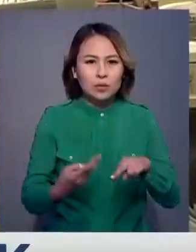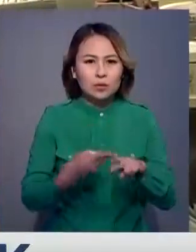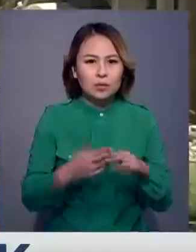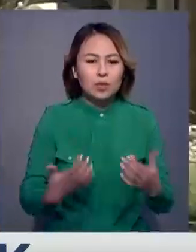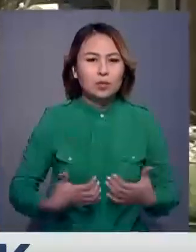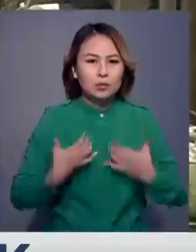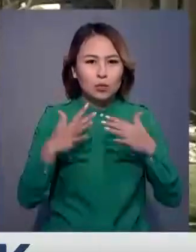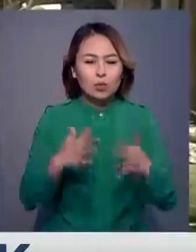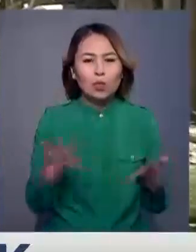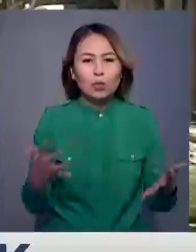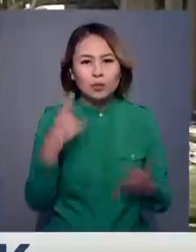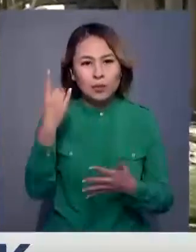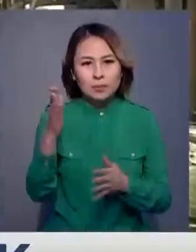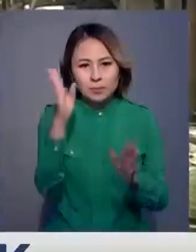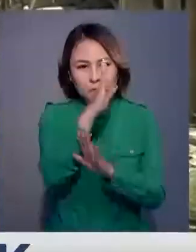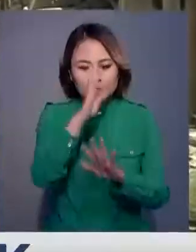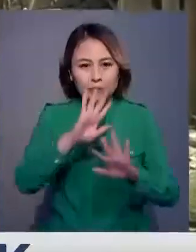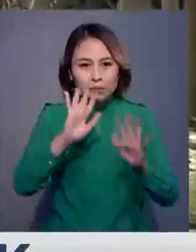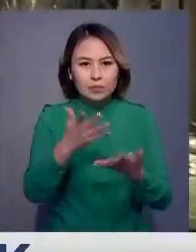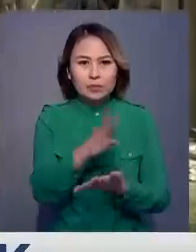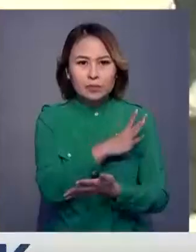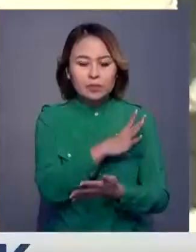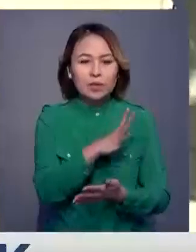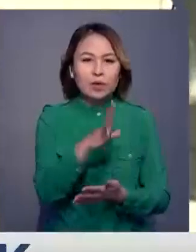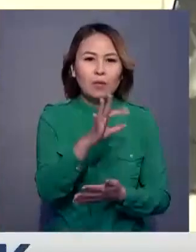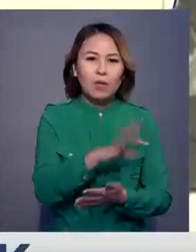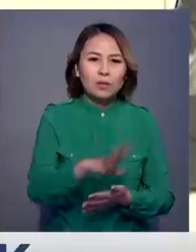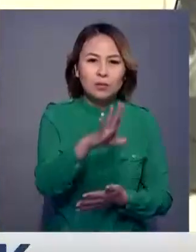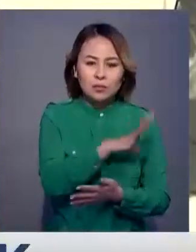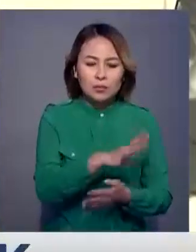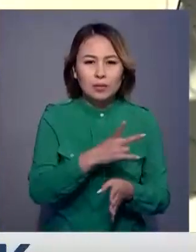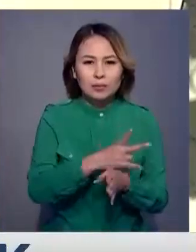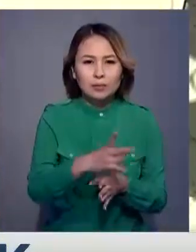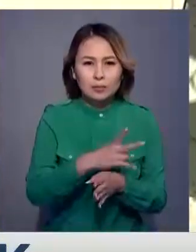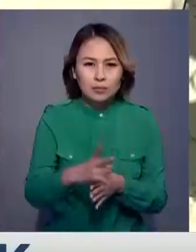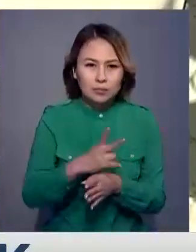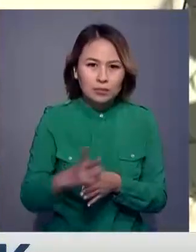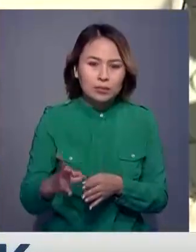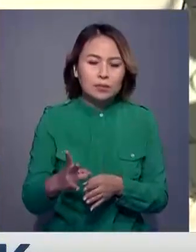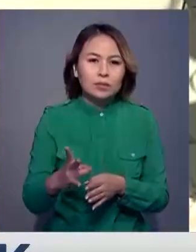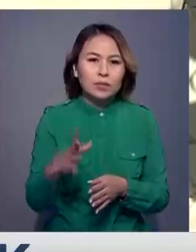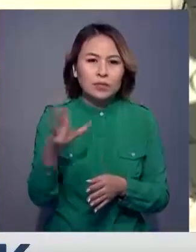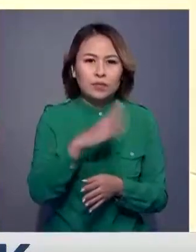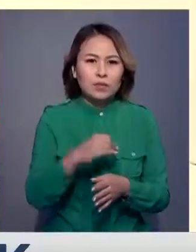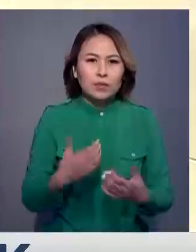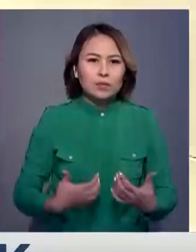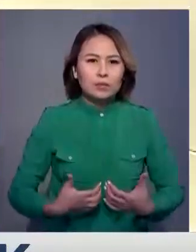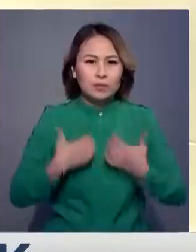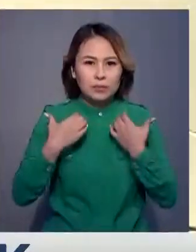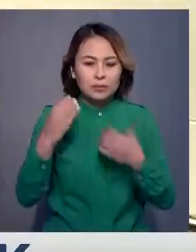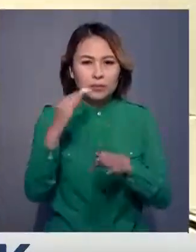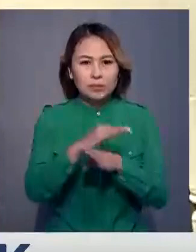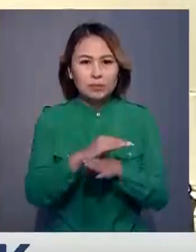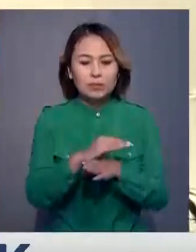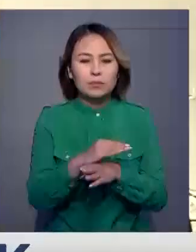жақтан еседі. Табиғи апаттан таяу шығыстағы болуы мүмкін лаңкестік әрекеттер ел зәресін алып тұр. Ал ғалымдар болса